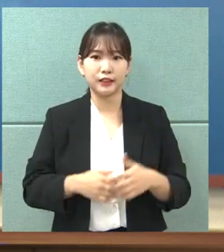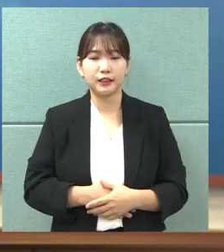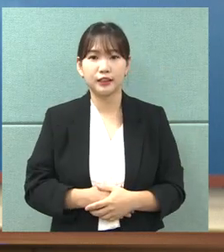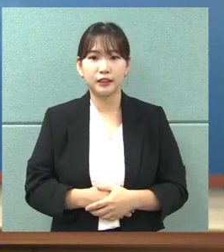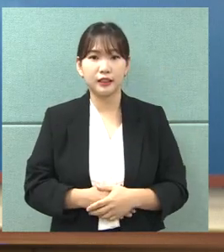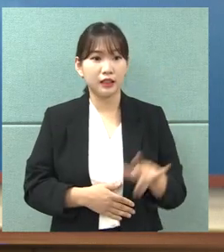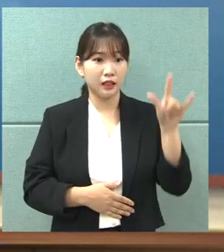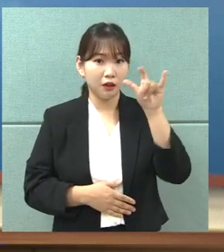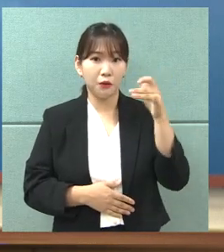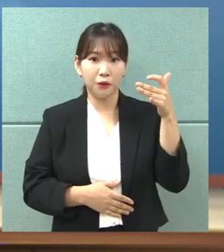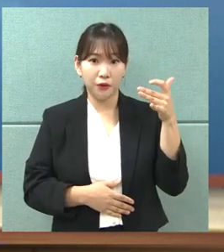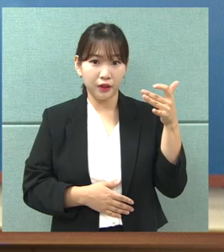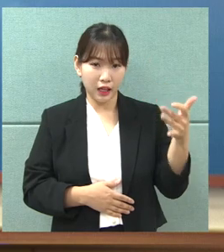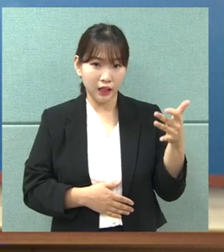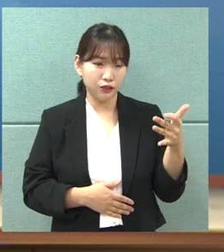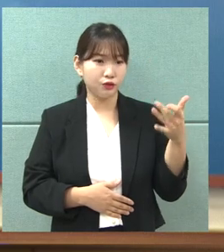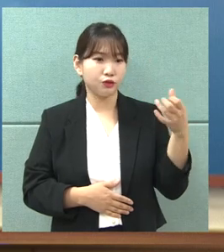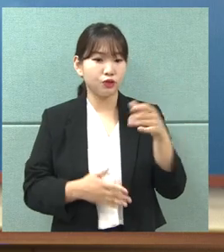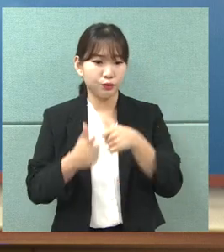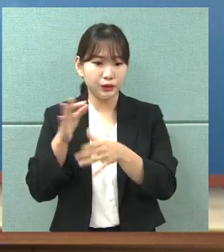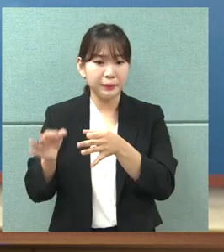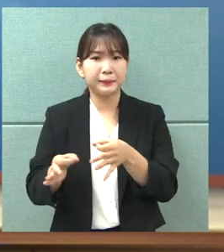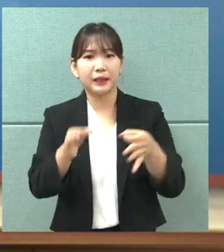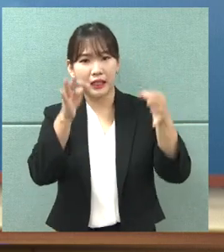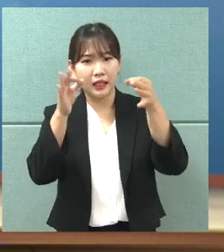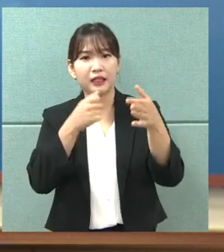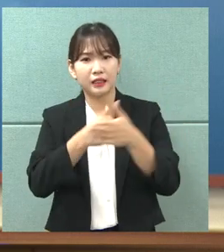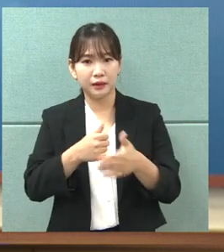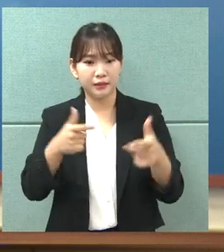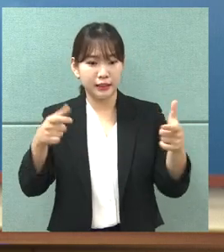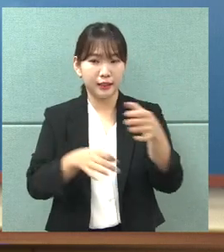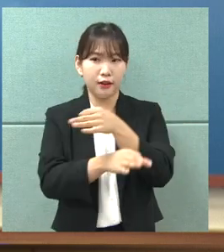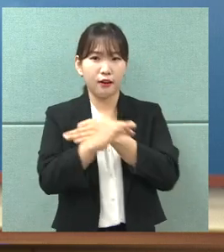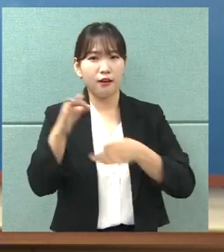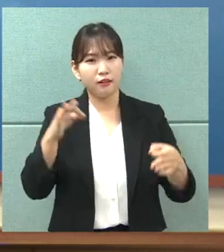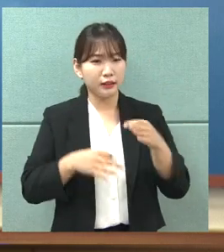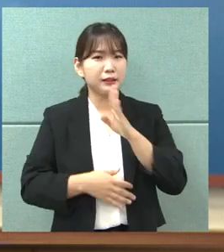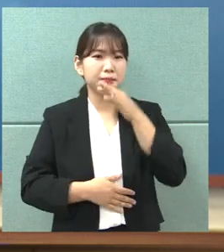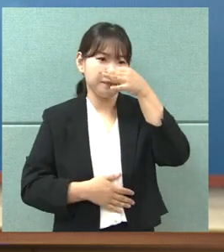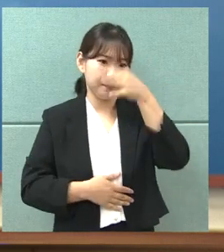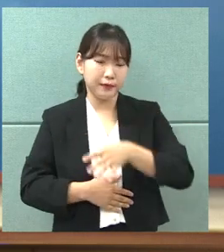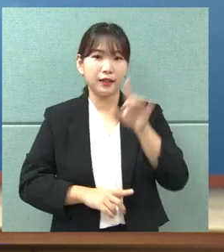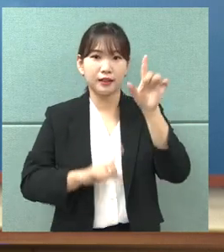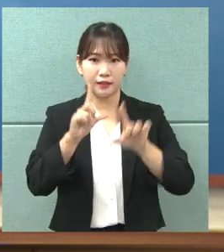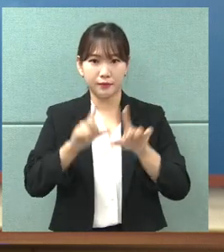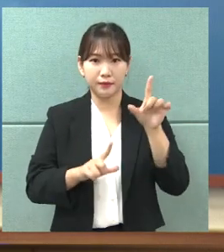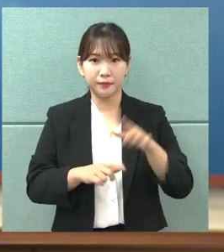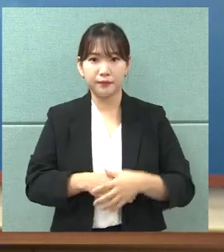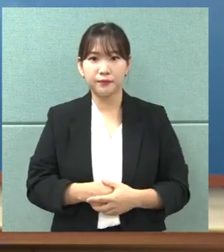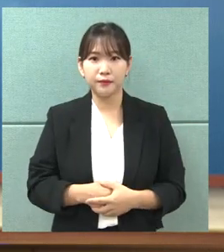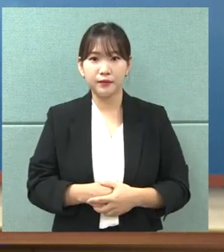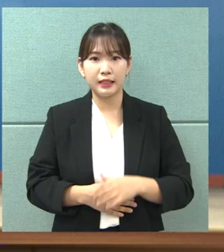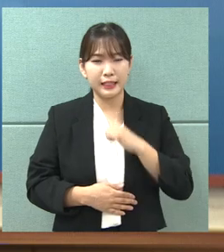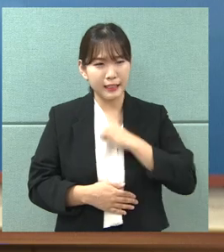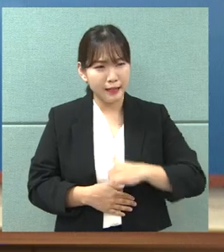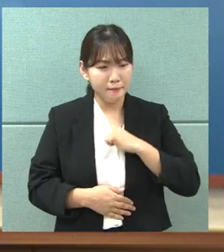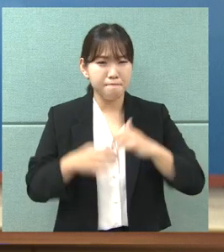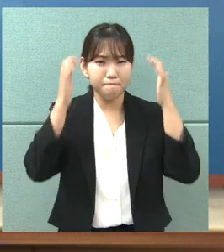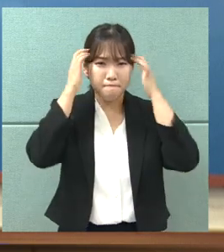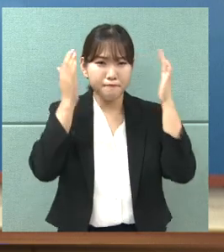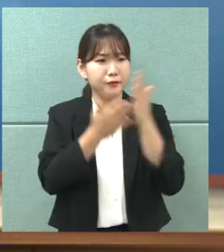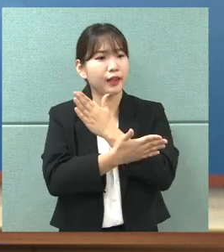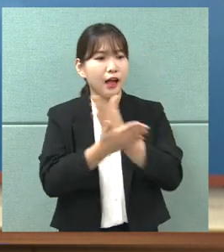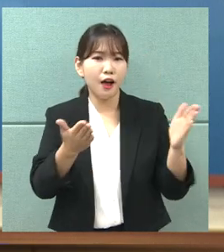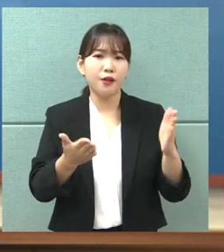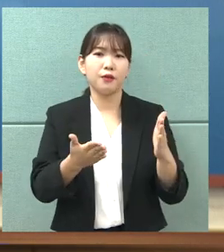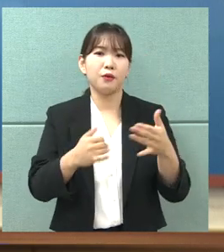코로나 후유증과 물가 상승 등으로 지역경제가 매우 힘든 실정입니다 인내와 고통분담이 절실히